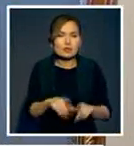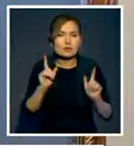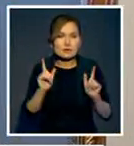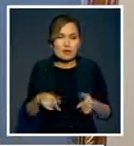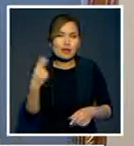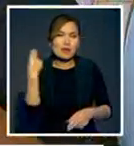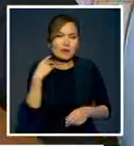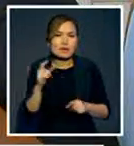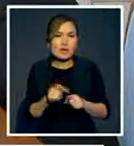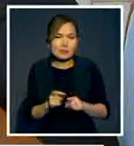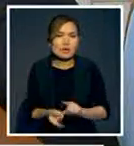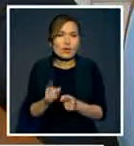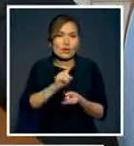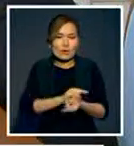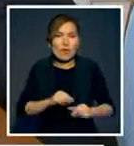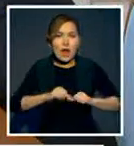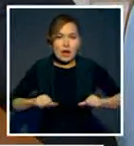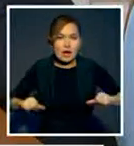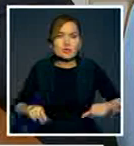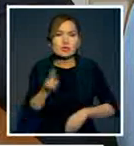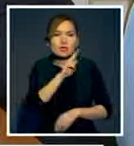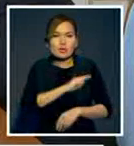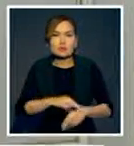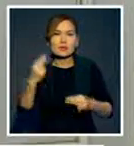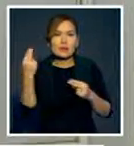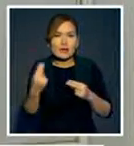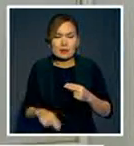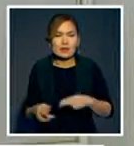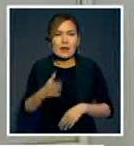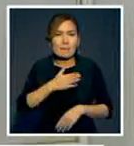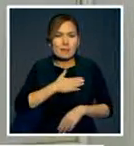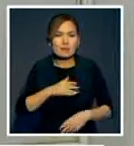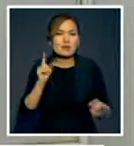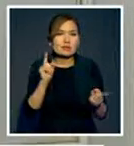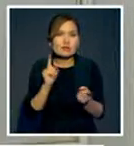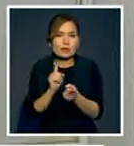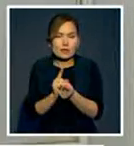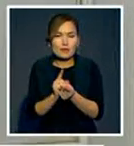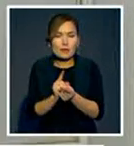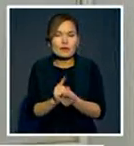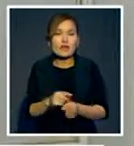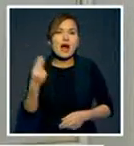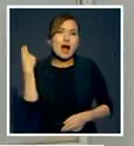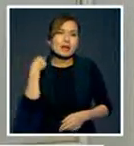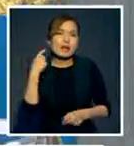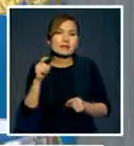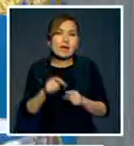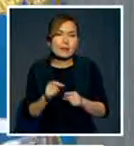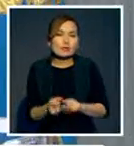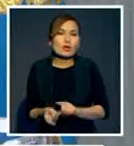барлығы жұмыс істеді. Комиссия жұмысын аяқтады. Менімен кездесуде әліпбидің ақырғы